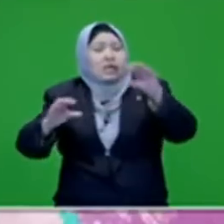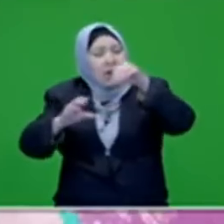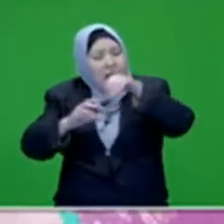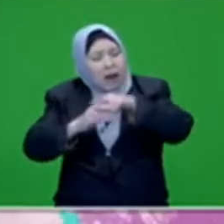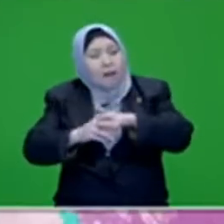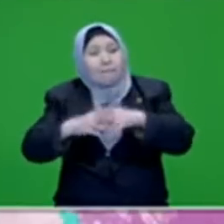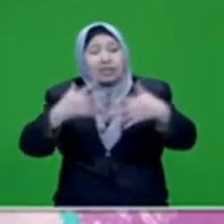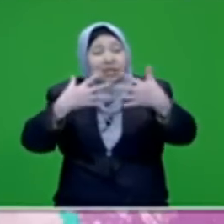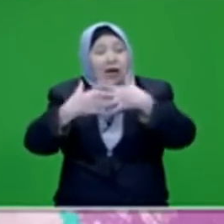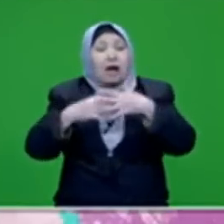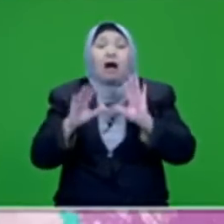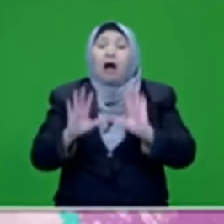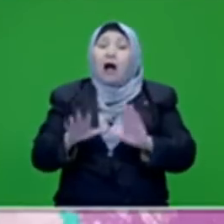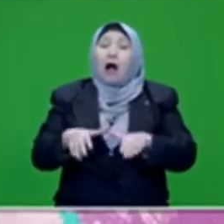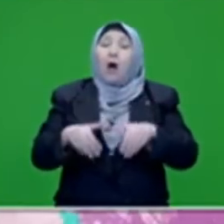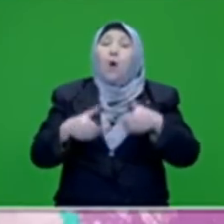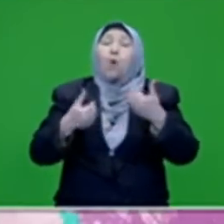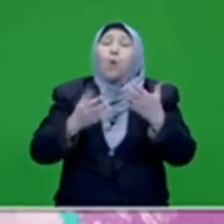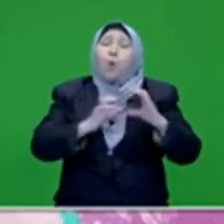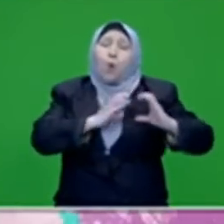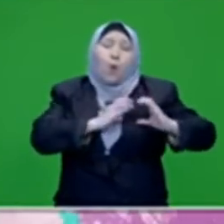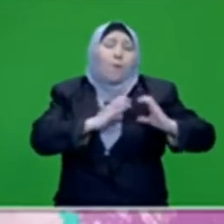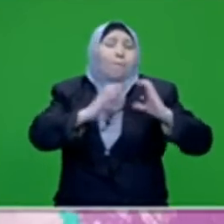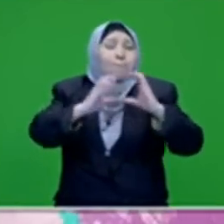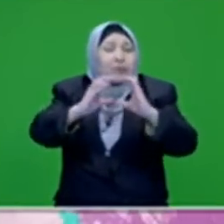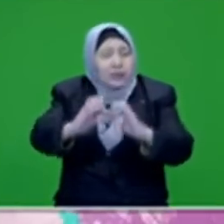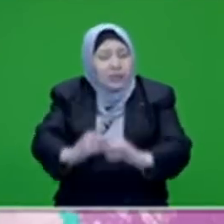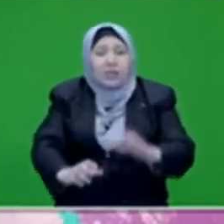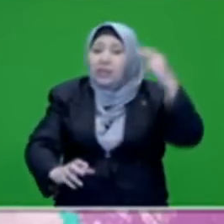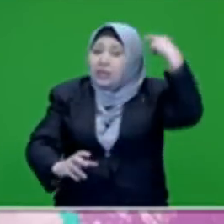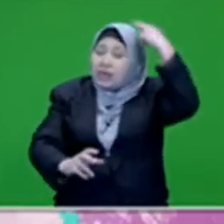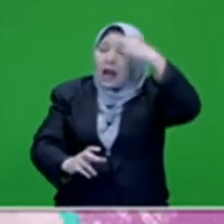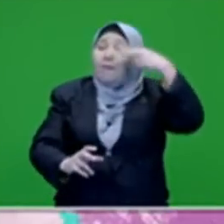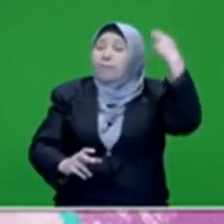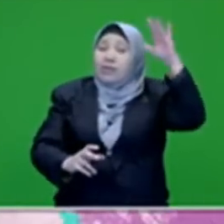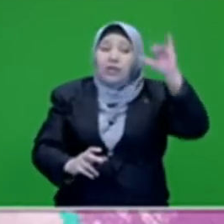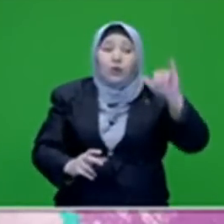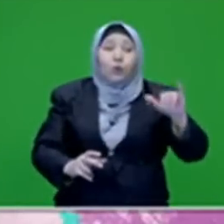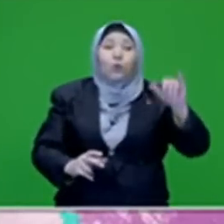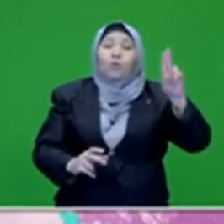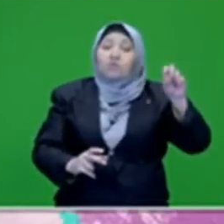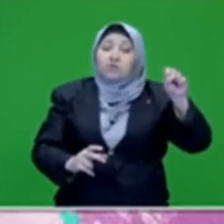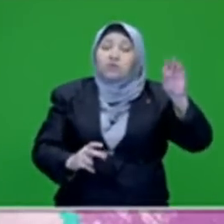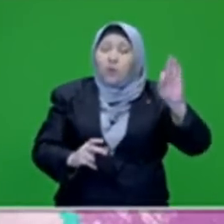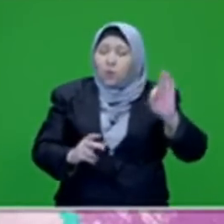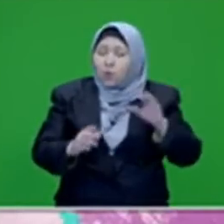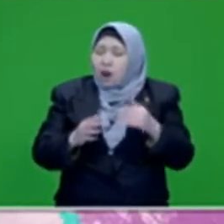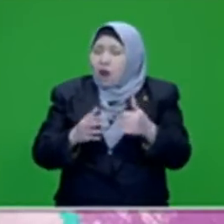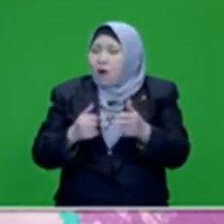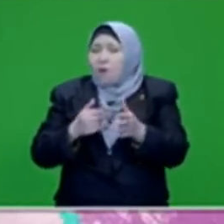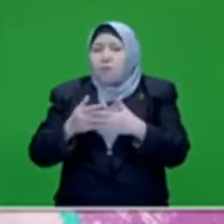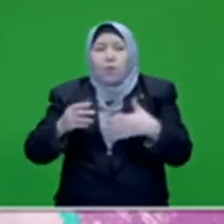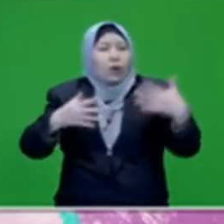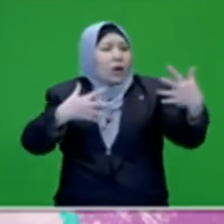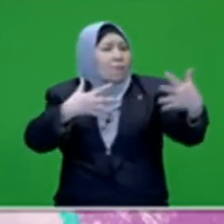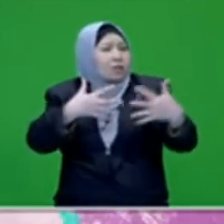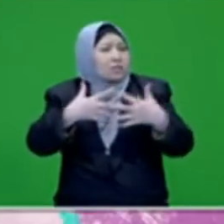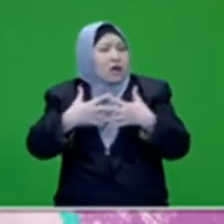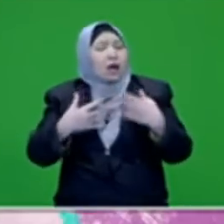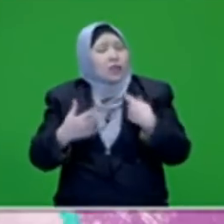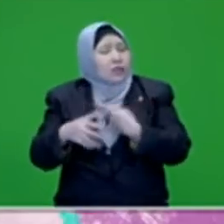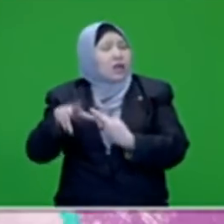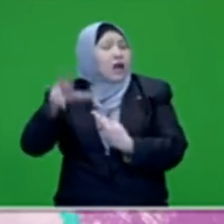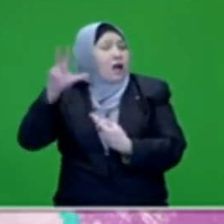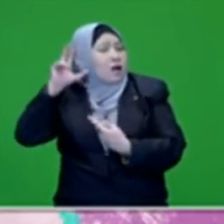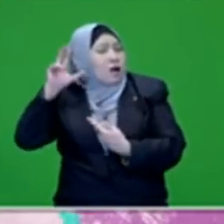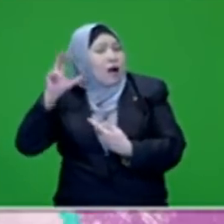menjelaskan tentang betapa committednya Nabi Yusuf tentang dakwah walaupun dipenjarakan, dan juga mungkin nak dengar juga